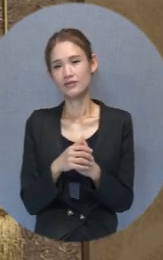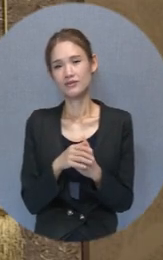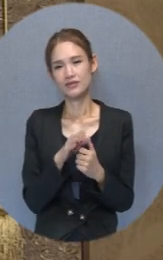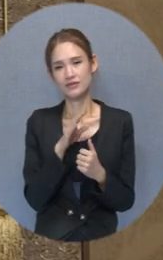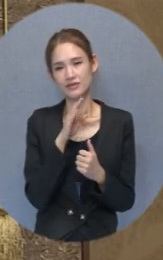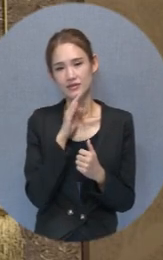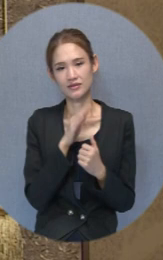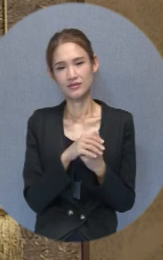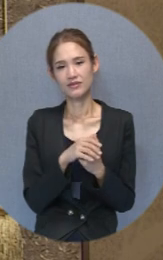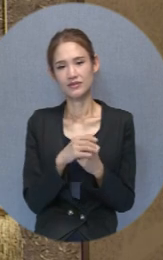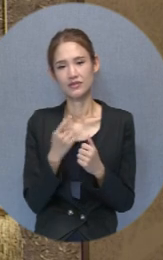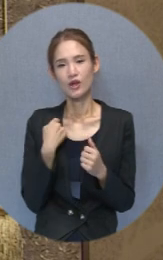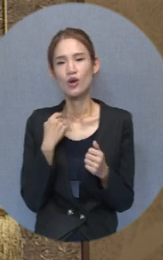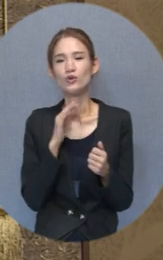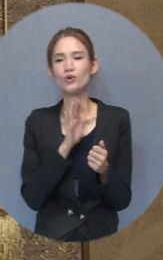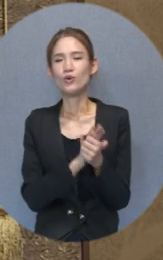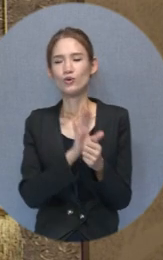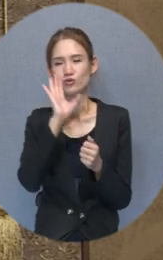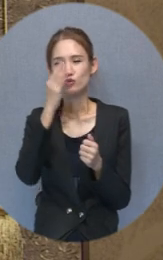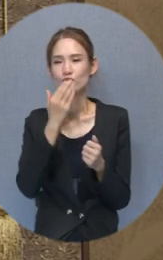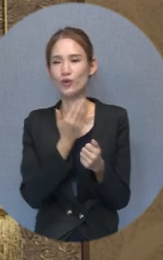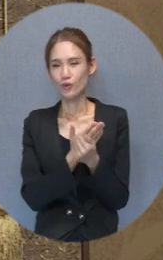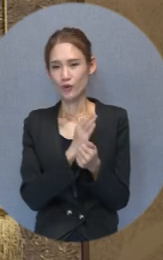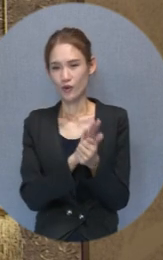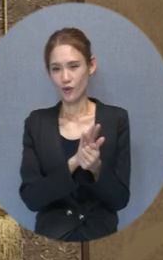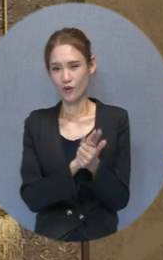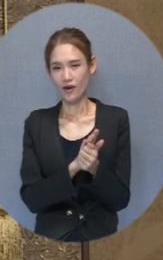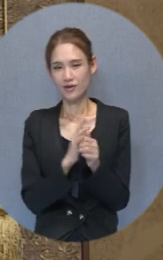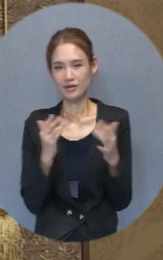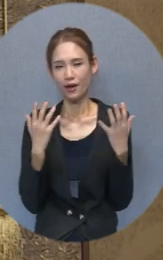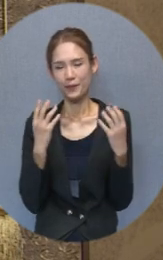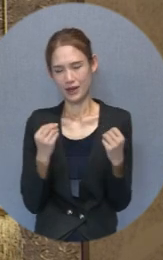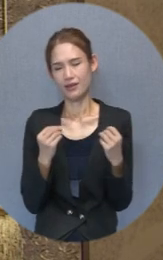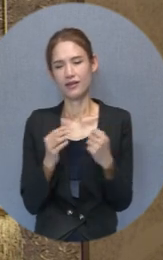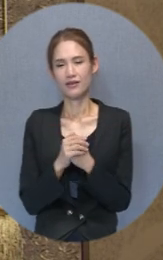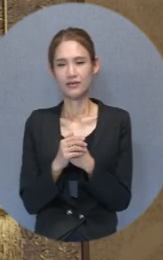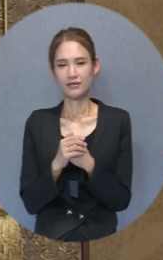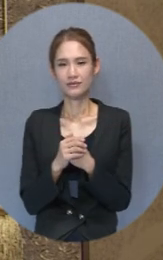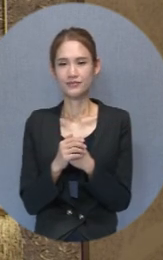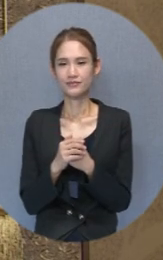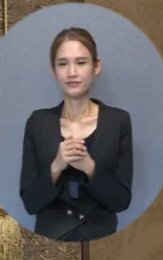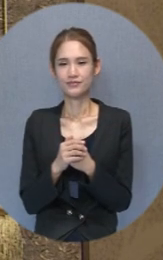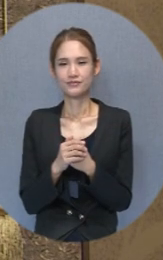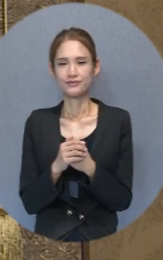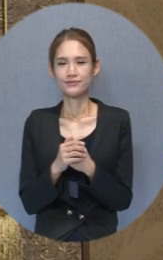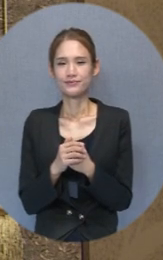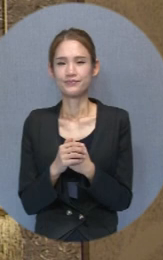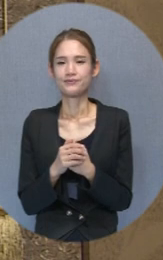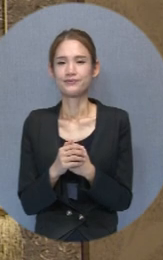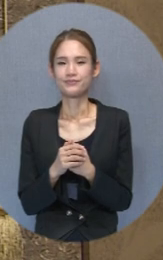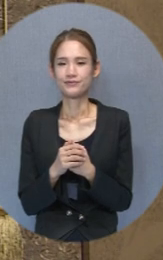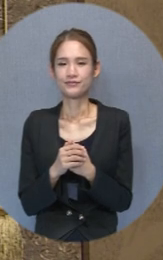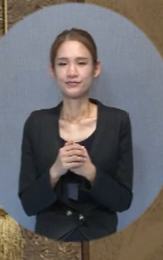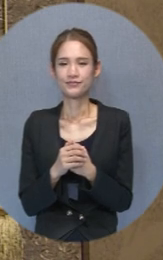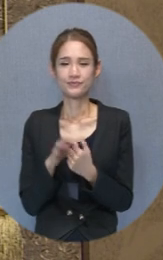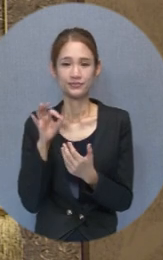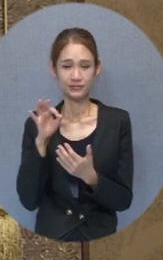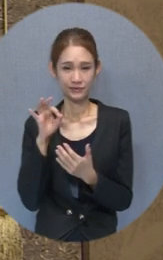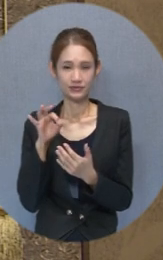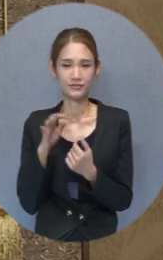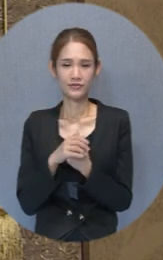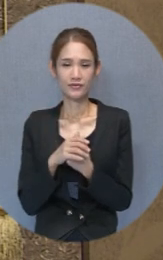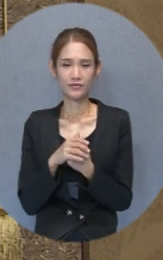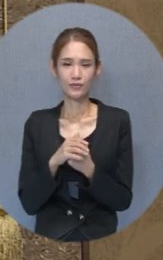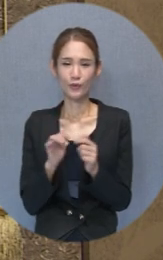정말로 뒤에서 도와주시는 분들, 그러니까 정말로 감사한 분들이 있어요. 예. 그러니까 뭐 이렇게 비용이나 이런